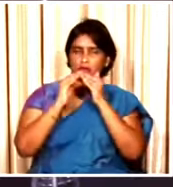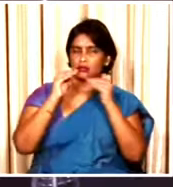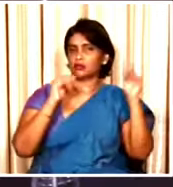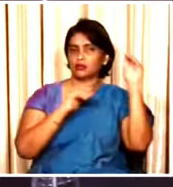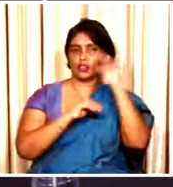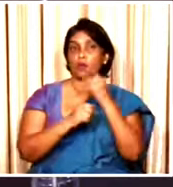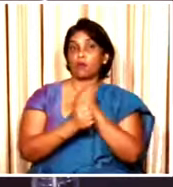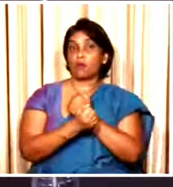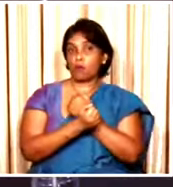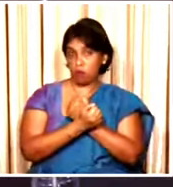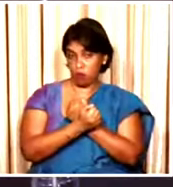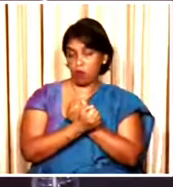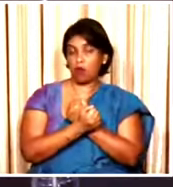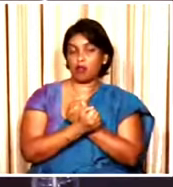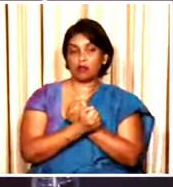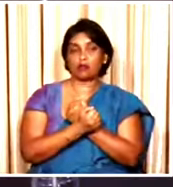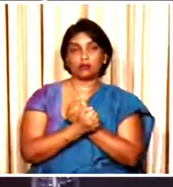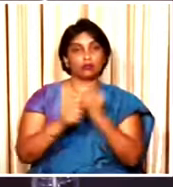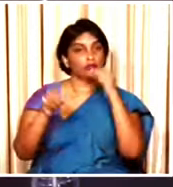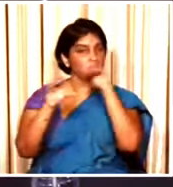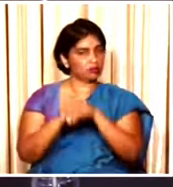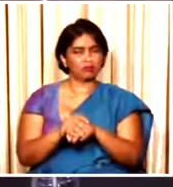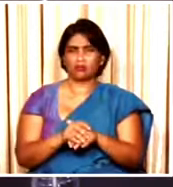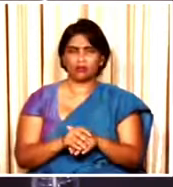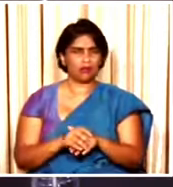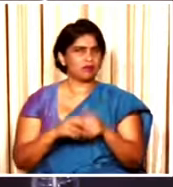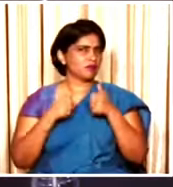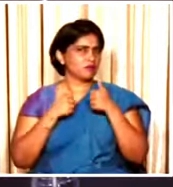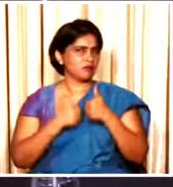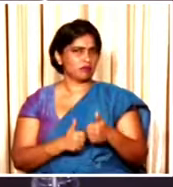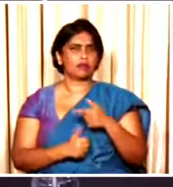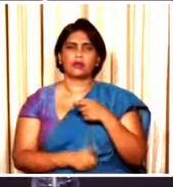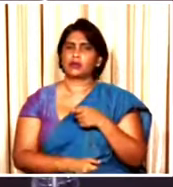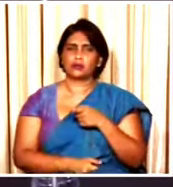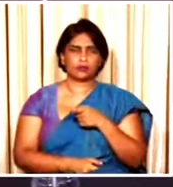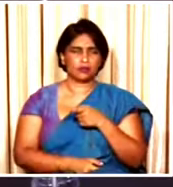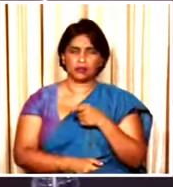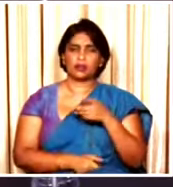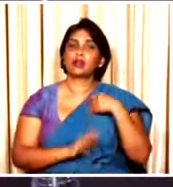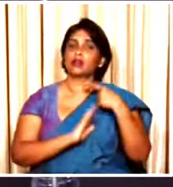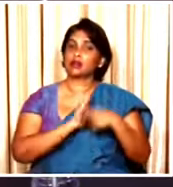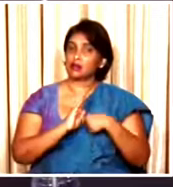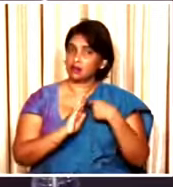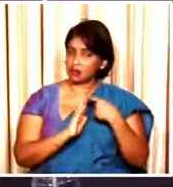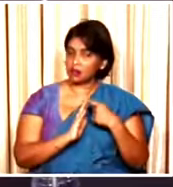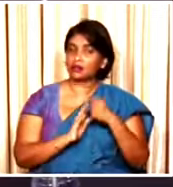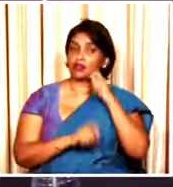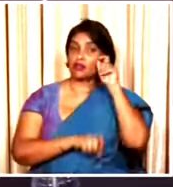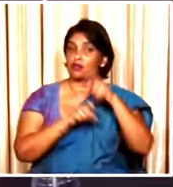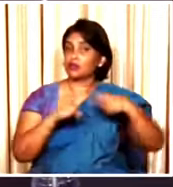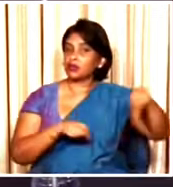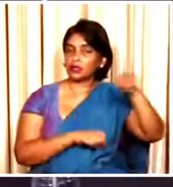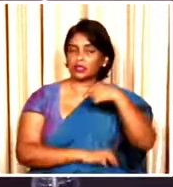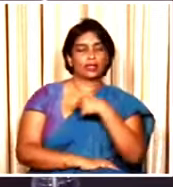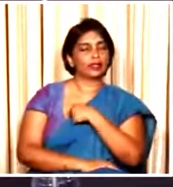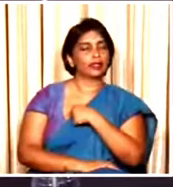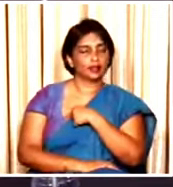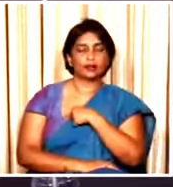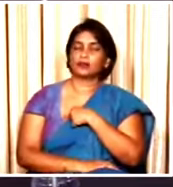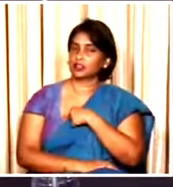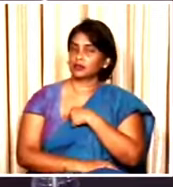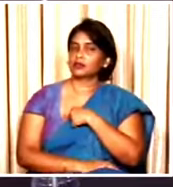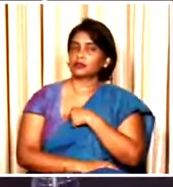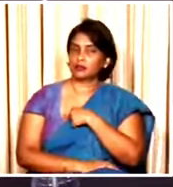ගිහිල්ලා පොලිසිය දැමීම කොතෙක් දුරට සාධාරණද කියන එක මේ රටේ ජනතාවගේ හෙර සාක්ෂි තුළ